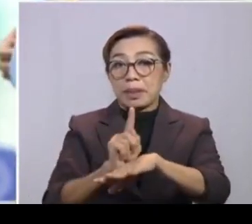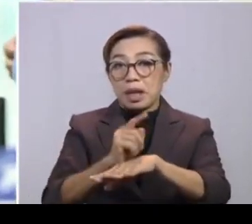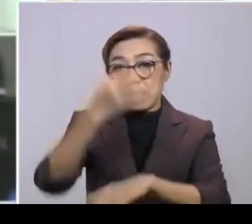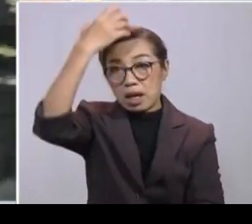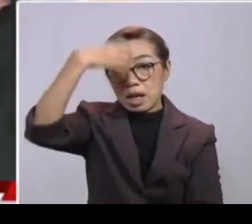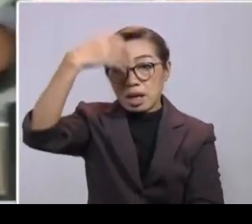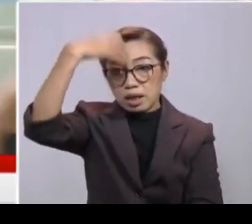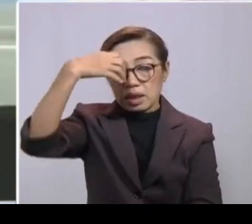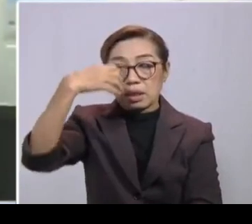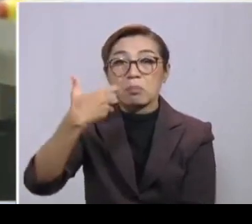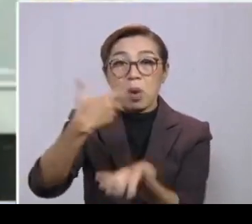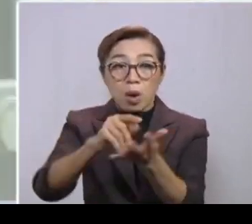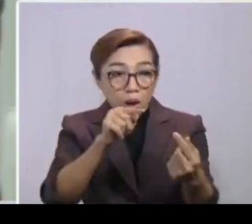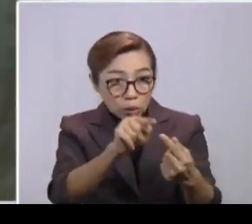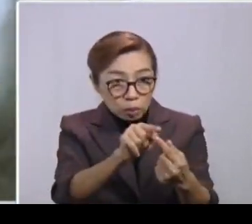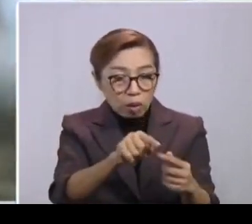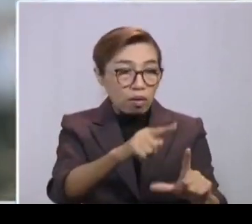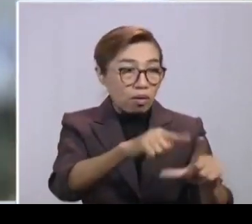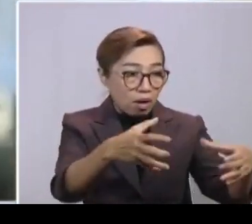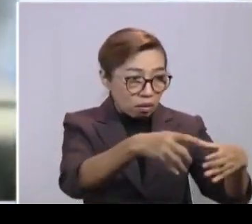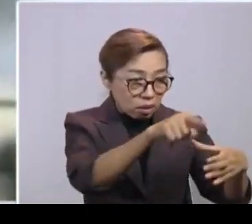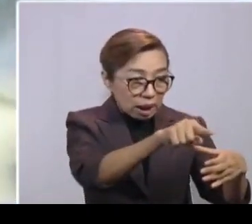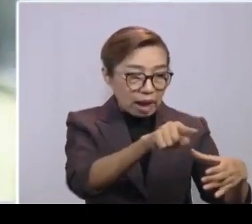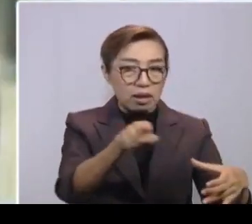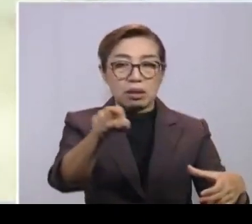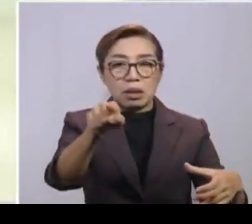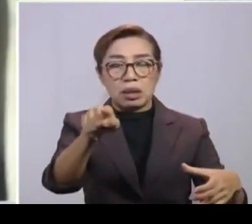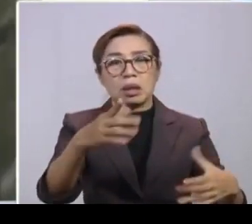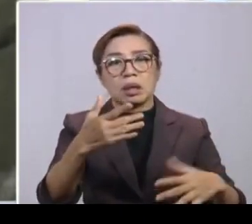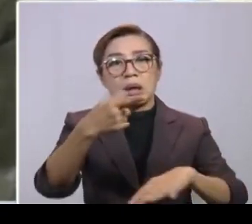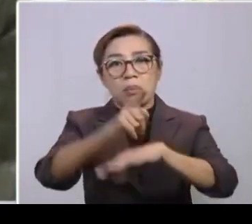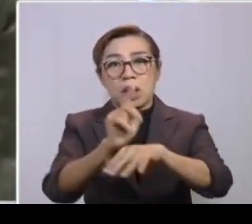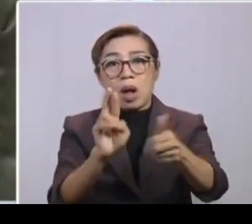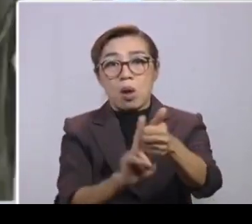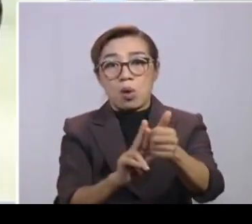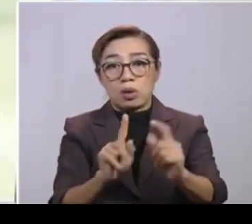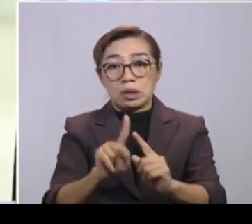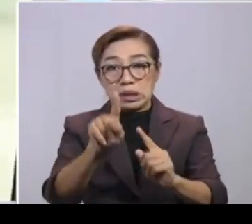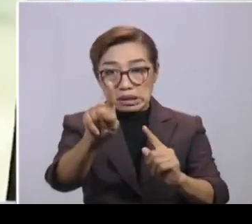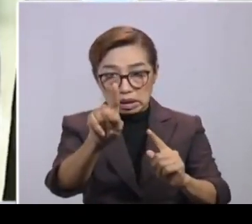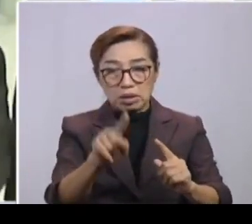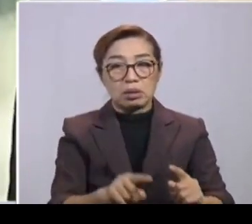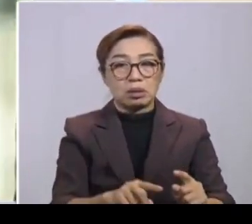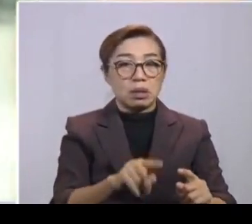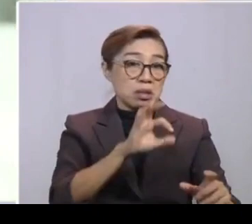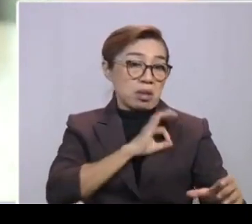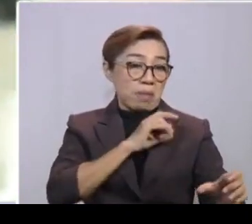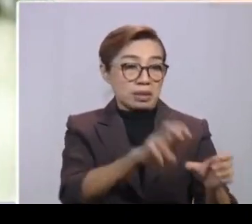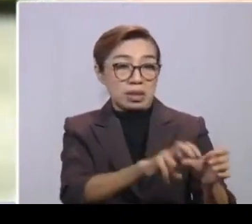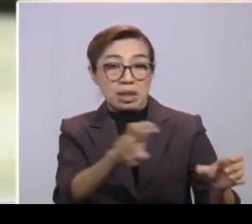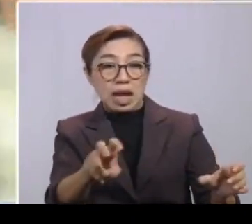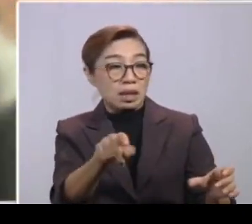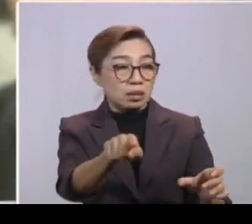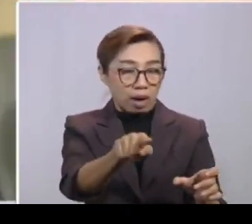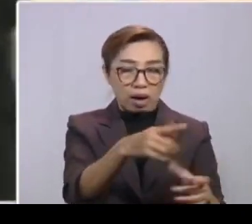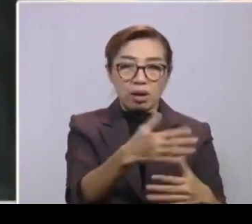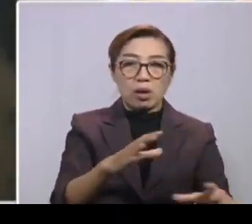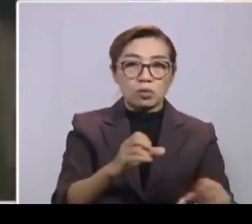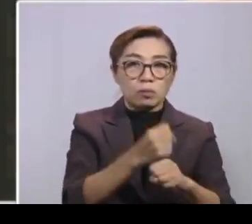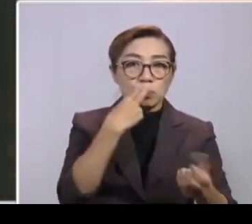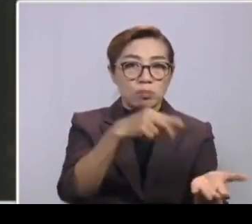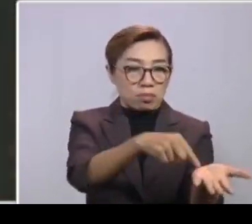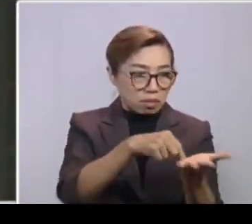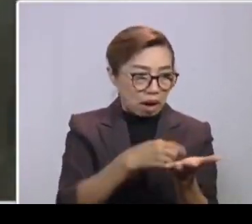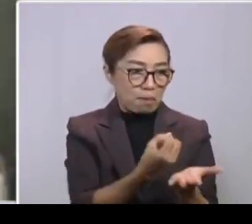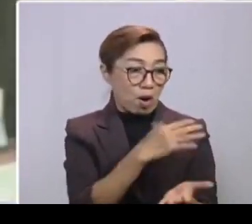ราษฎรก็พูดถึงเรื่องนี้นะคะว่าพรรคก้าวไกลยังไม่ได้แจ้งมติขับนายปฏิพัฒน์มาที่ตนส่วนขั้นตอนค่ะต้องสอบ